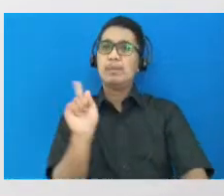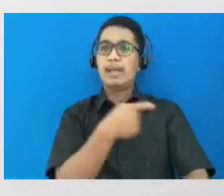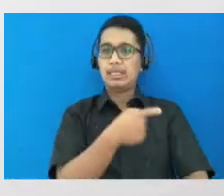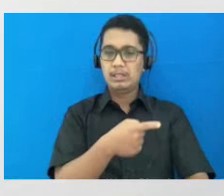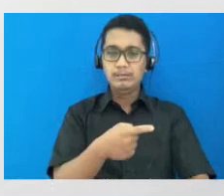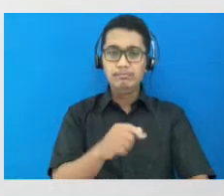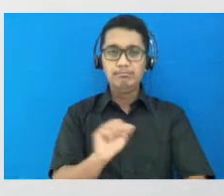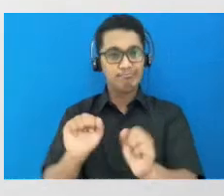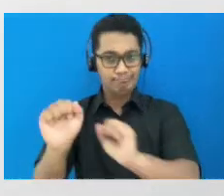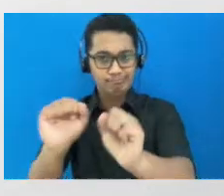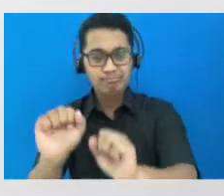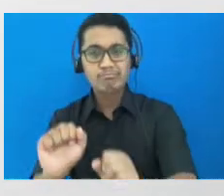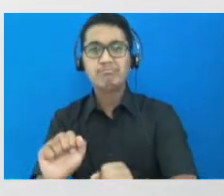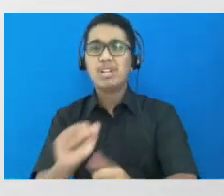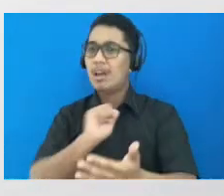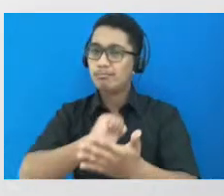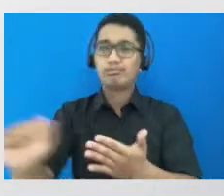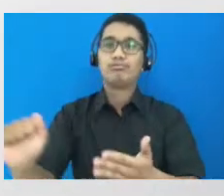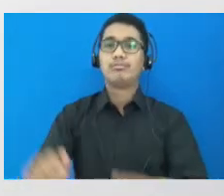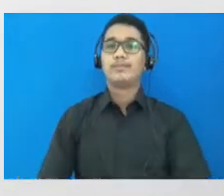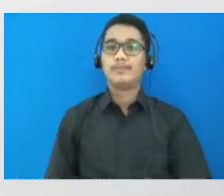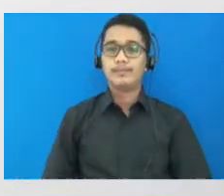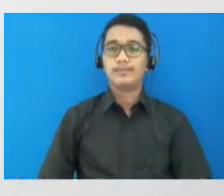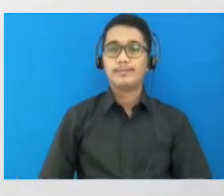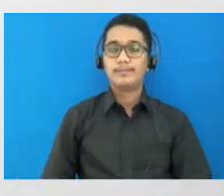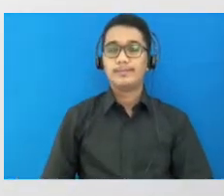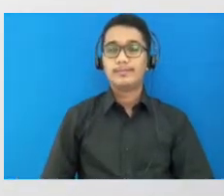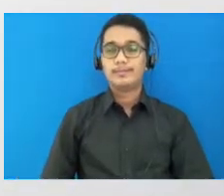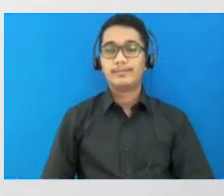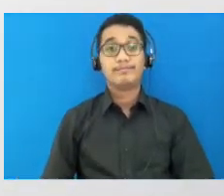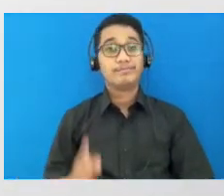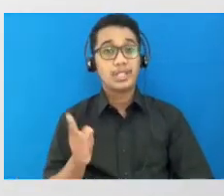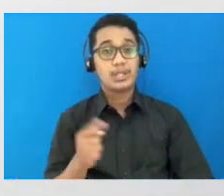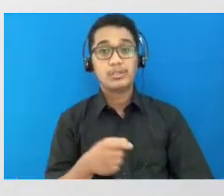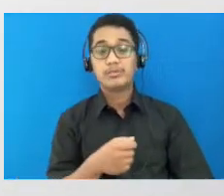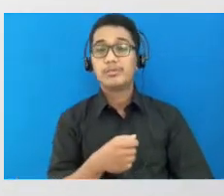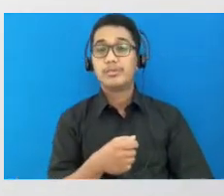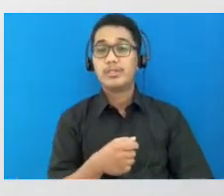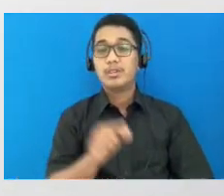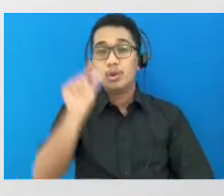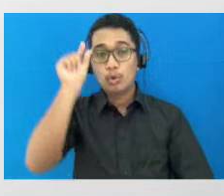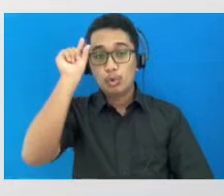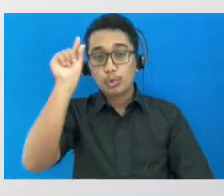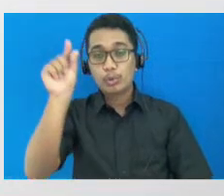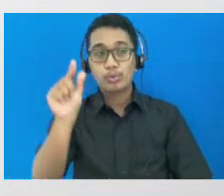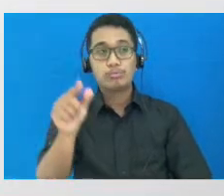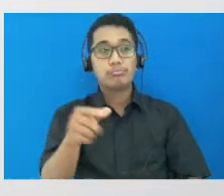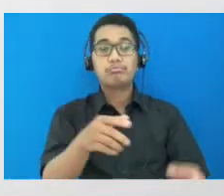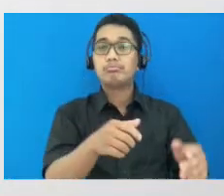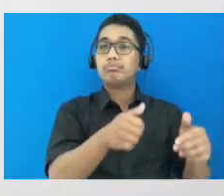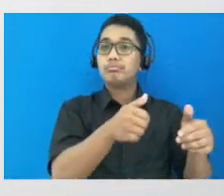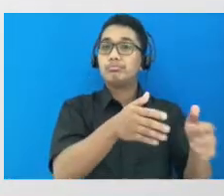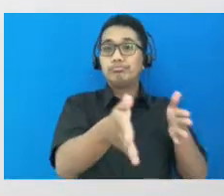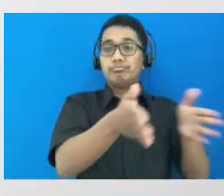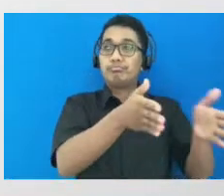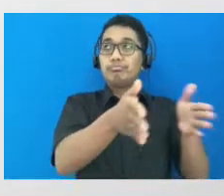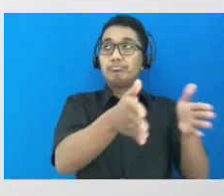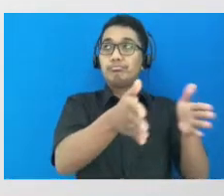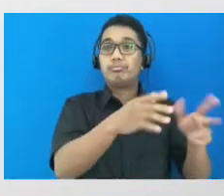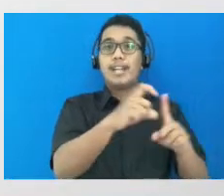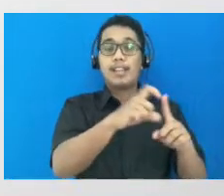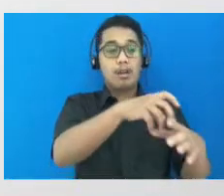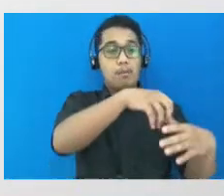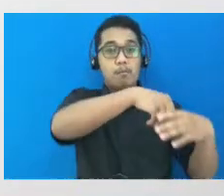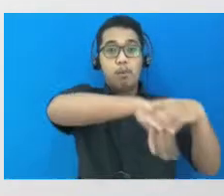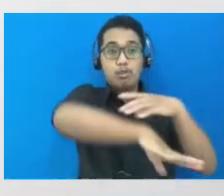dan lengkap. Nah, itu hanya, jadi jawabannya untuk penanggulangan data yang pribadi masyarakat yang sudah bocor